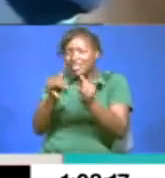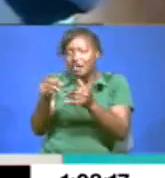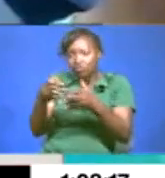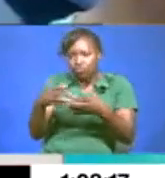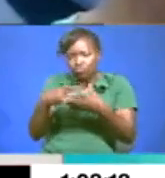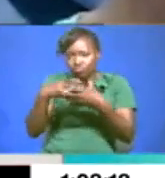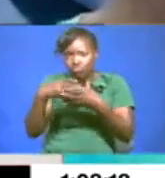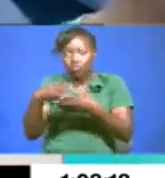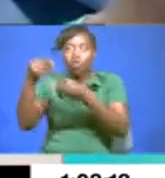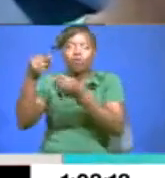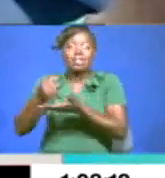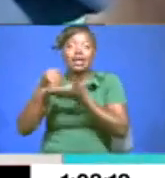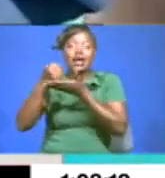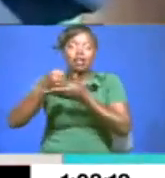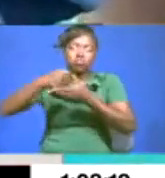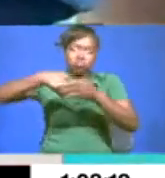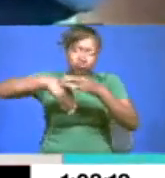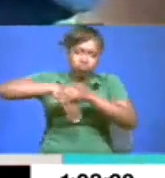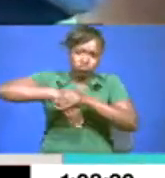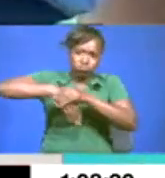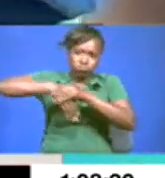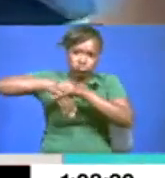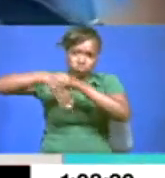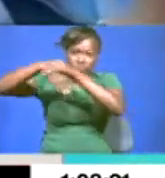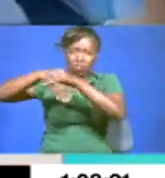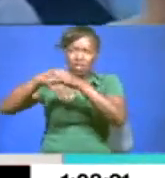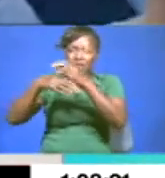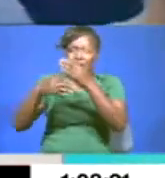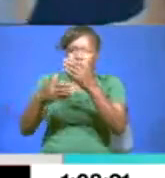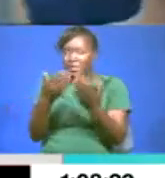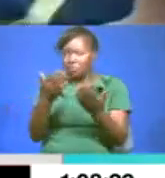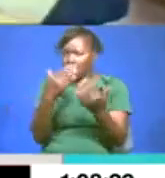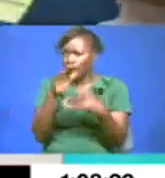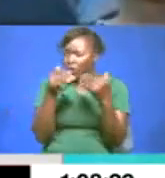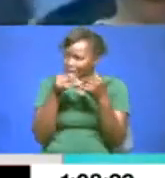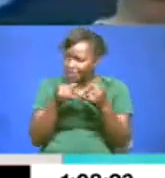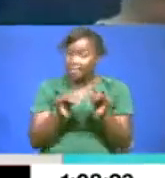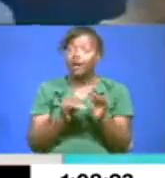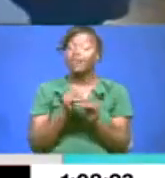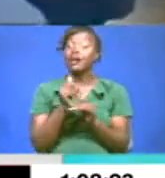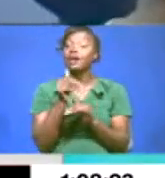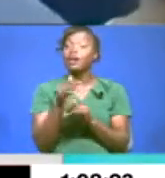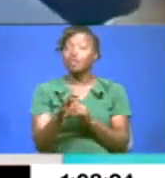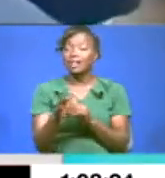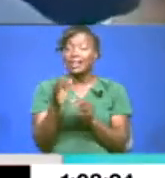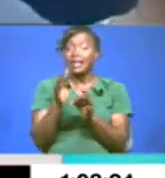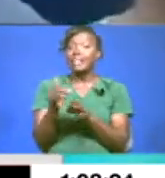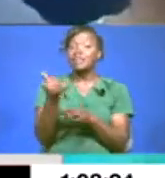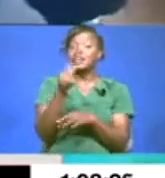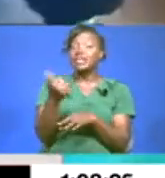Ndio saa pia wamejaribu, watu wanatakao walikuwa ndani pia wamejaribu kutoka, na kama kuna mwingine